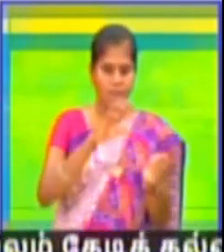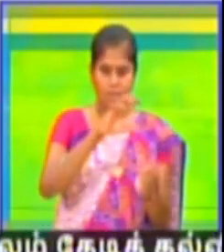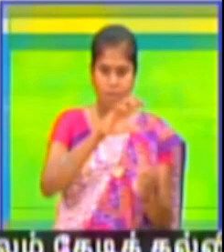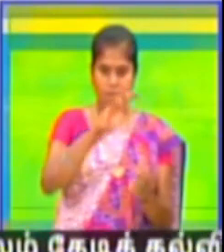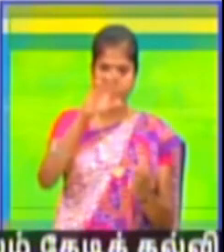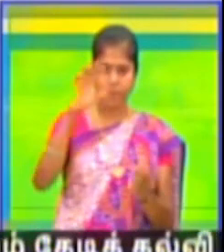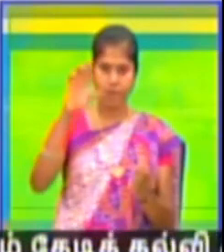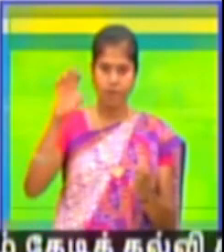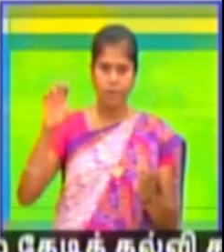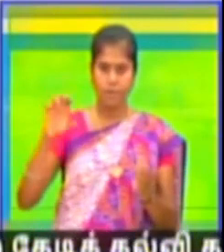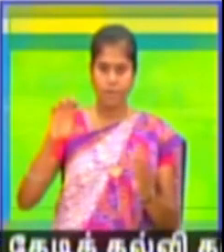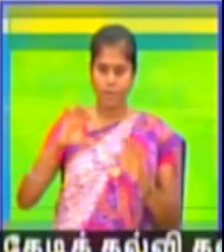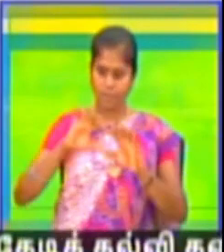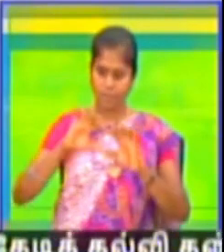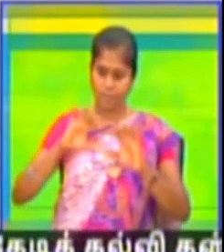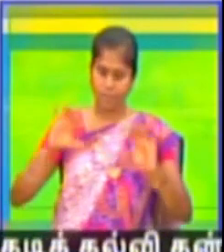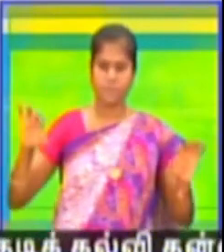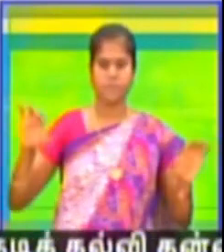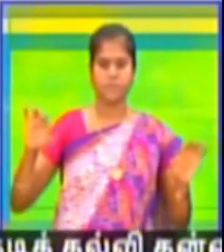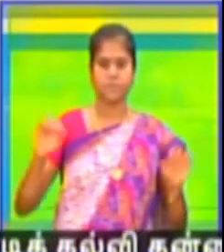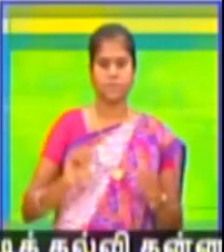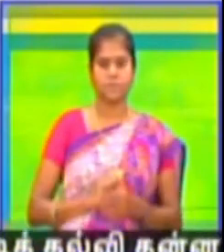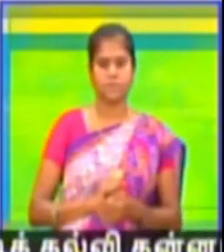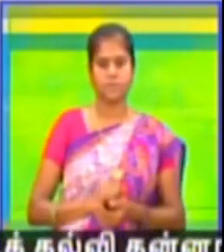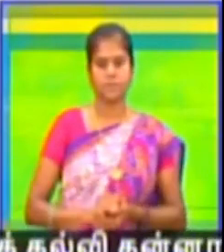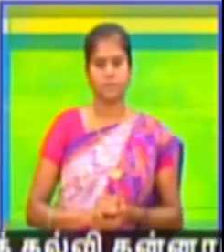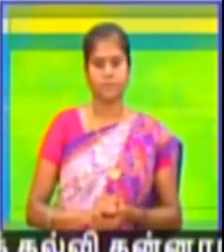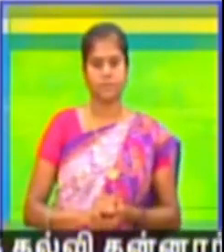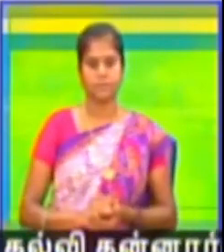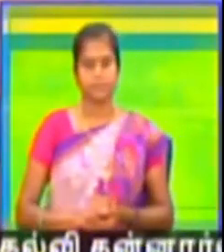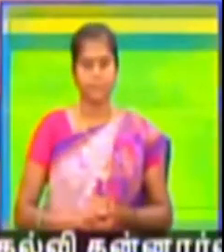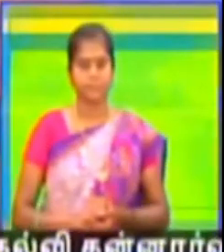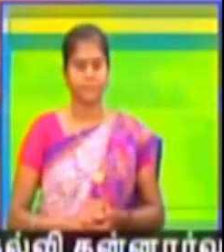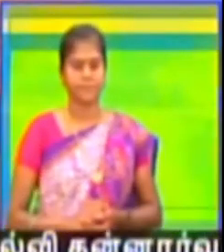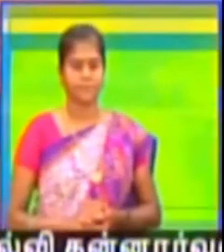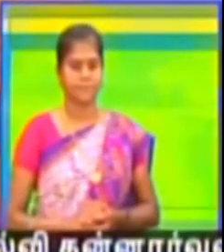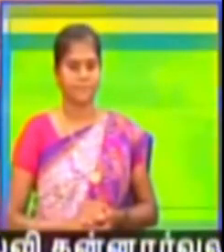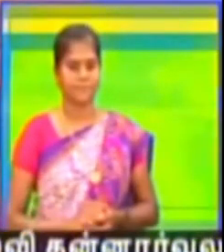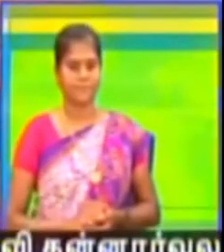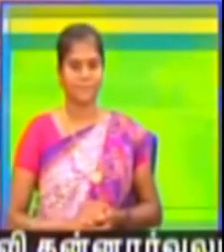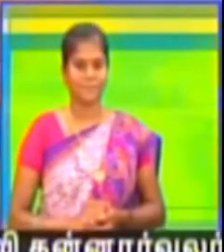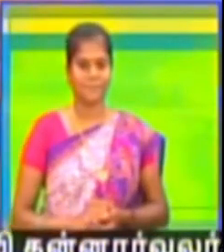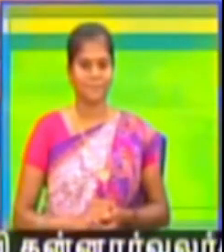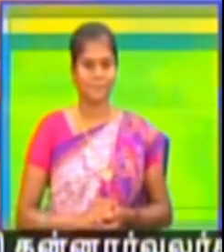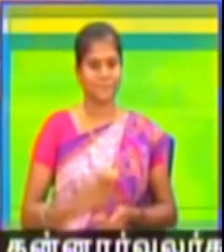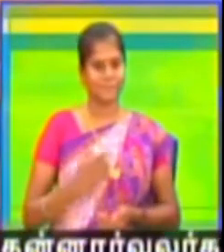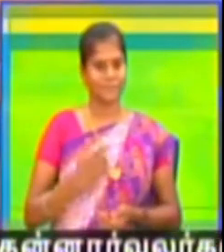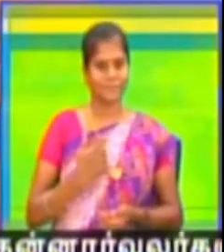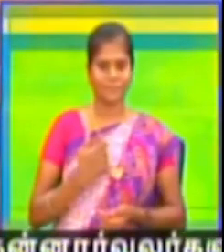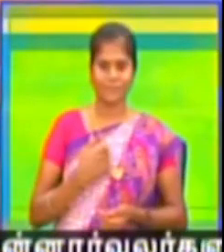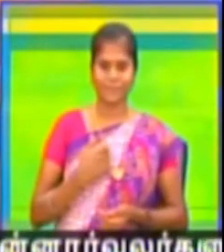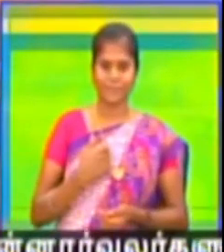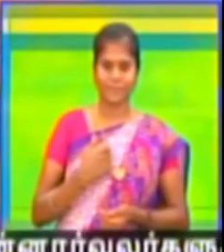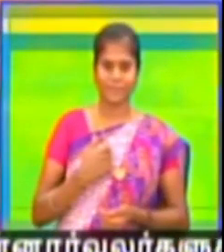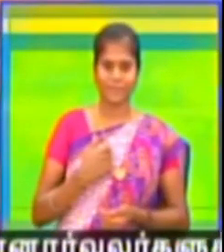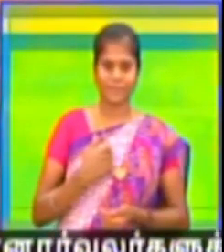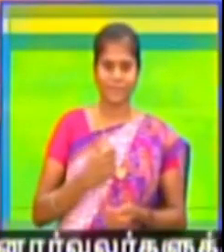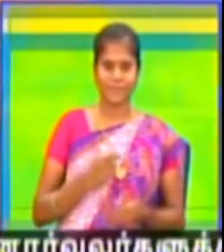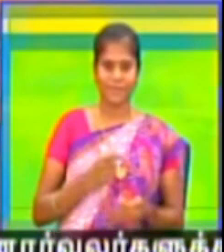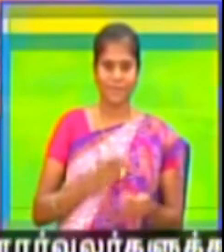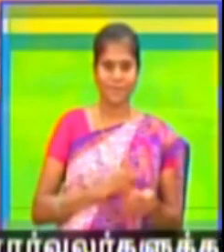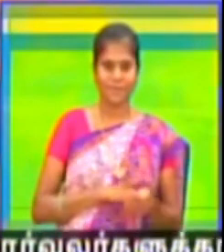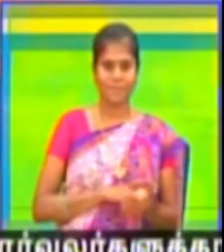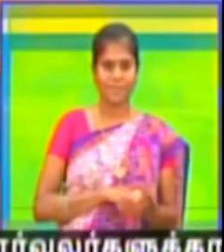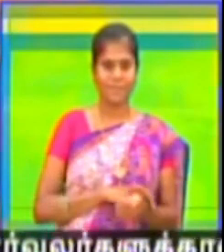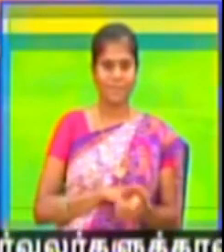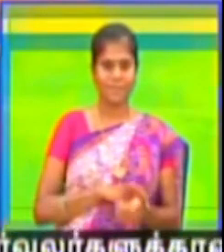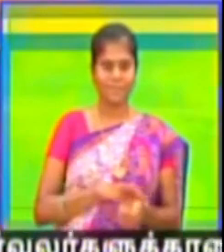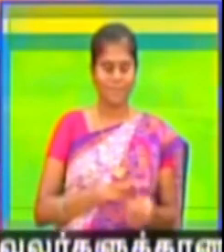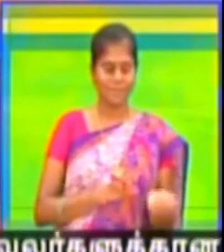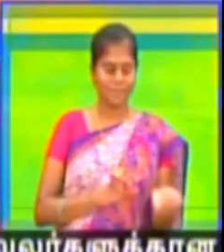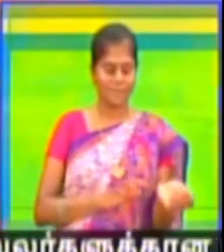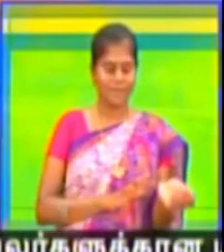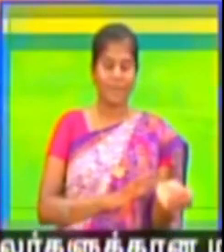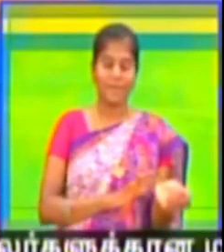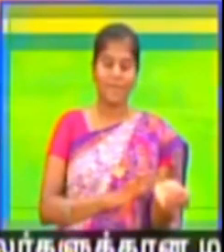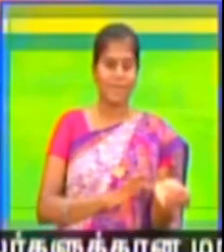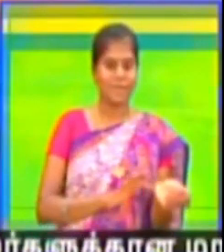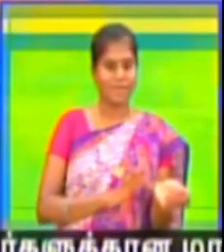எதற்காகமா 7 நேர மண்டலங்களாக பிரிச்சிருக்காங்க? நாம நேரத்தை கணக்கிட தீர்க்கரேகையை